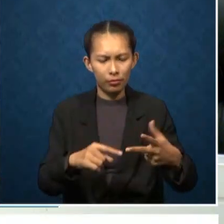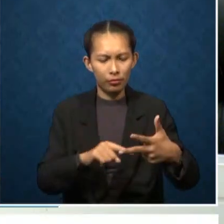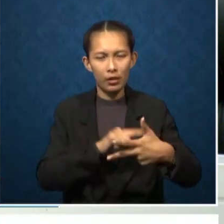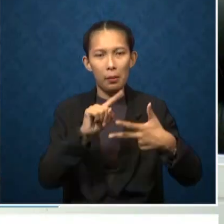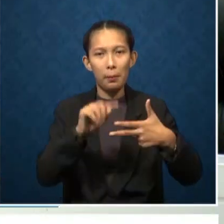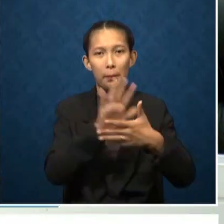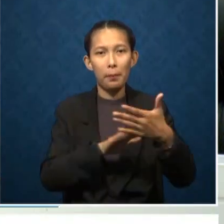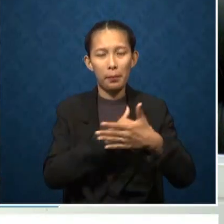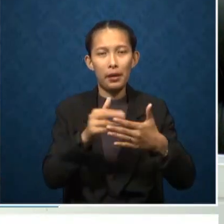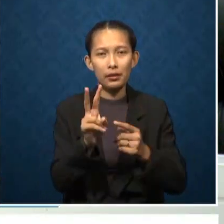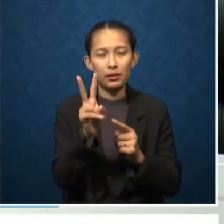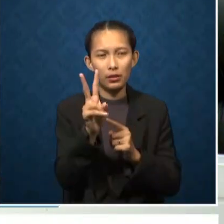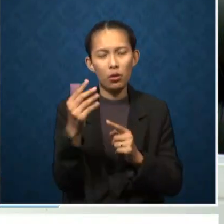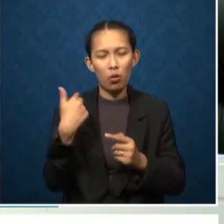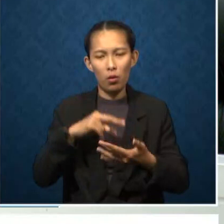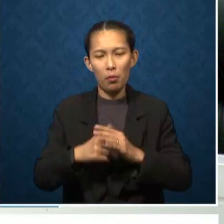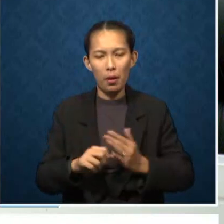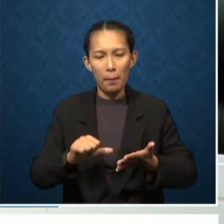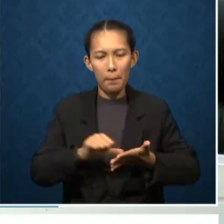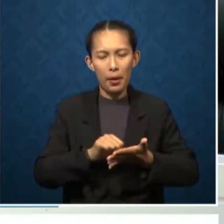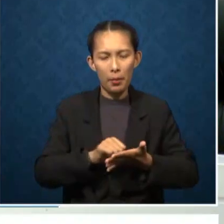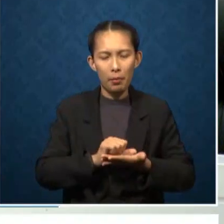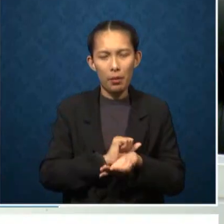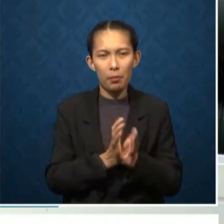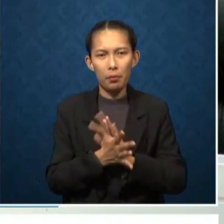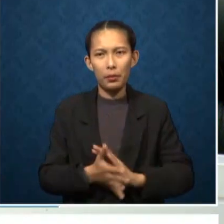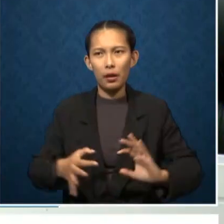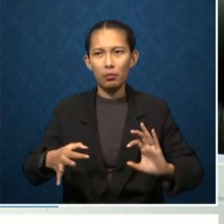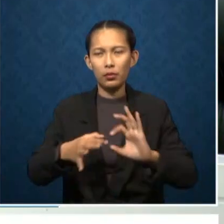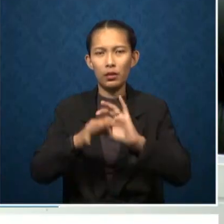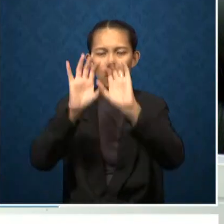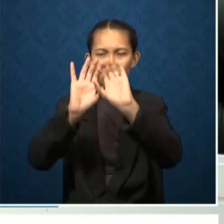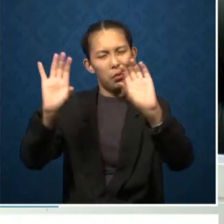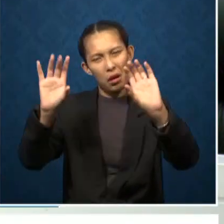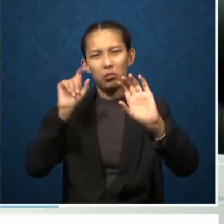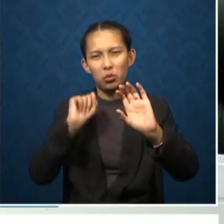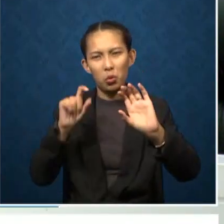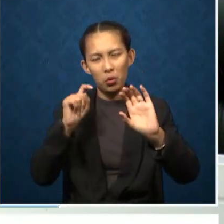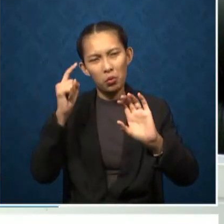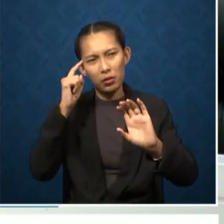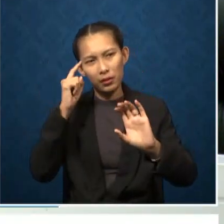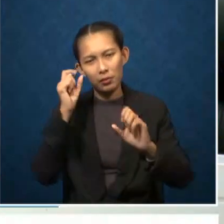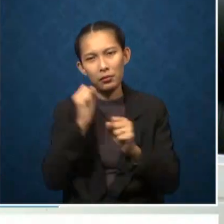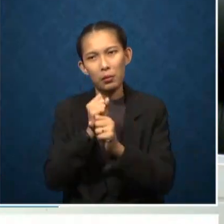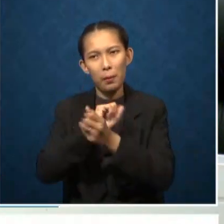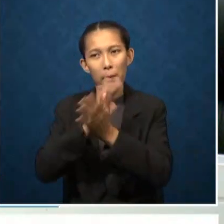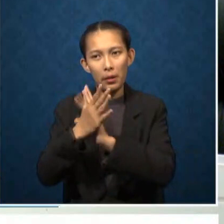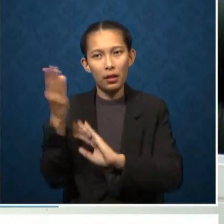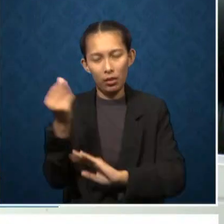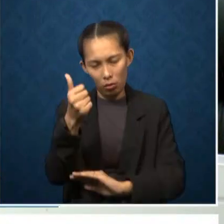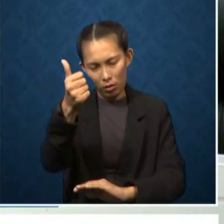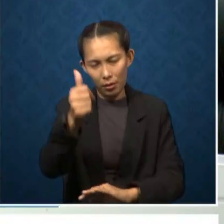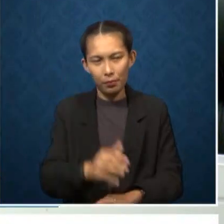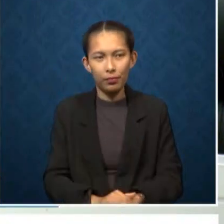ดมาเป็นการปรับบทบาทภารกิจโครงสร้างหน่วยงานภาครัฐให้ทันสมัยแล้วก็ยืดหยุ่นรองรับการเปลี่ยนแปลงนะคะ